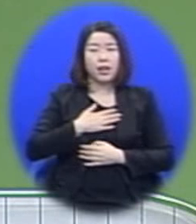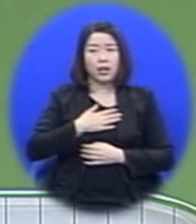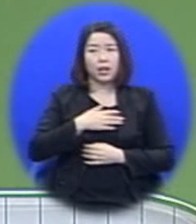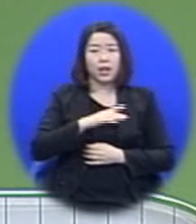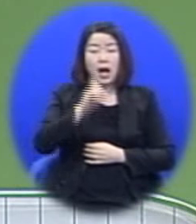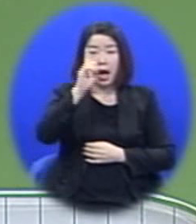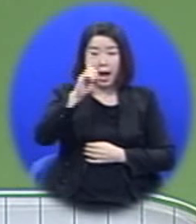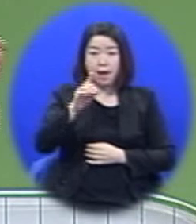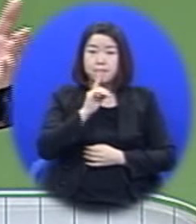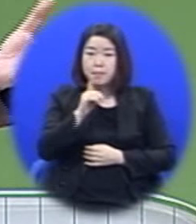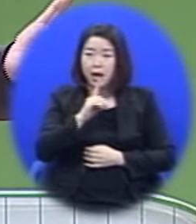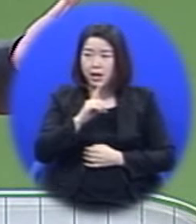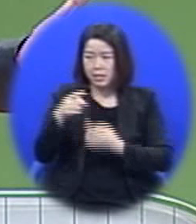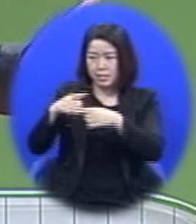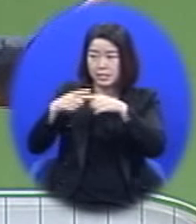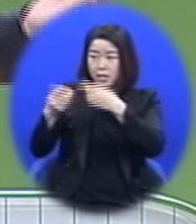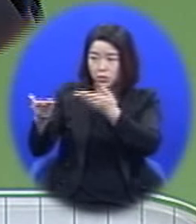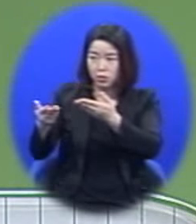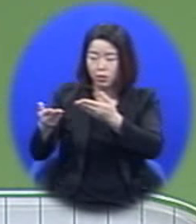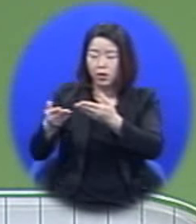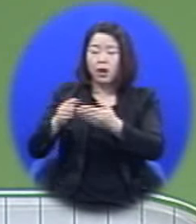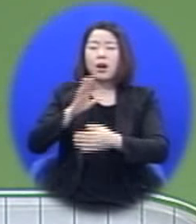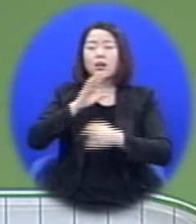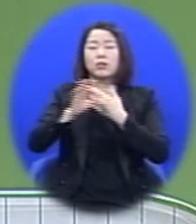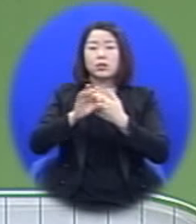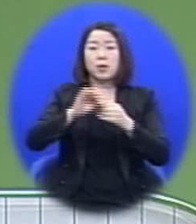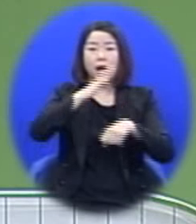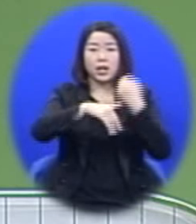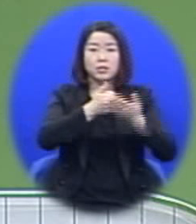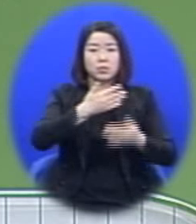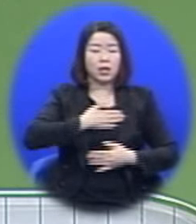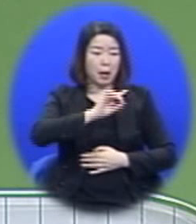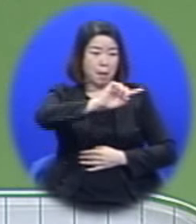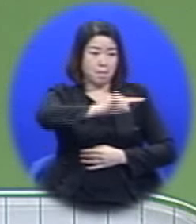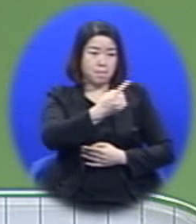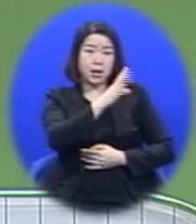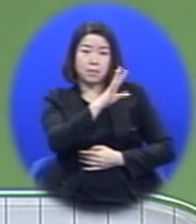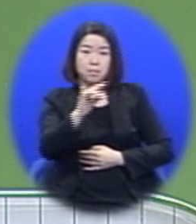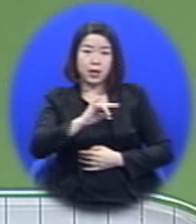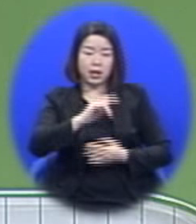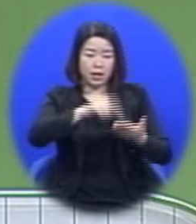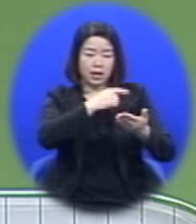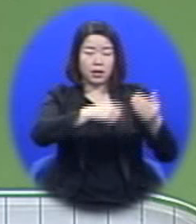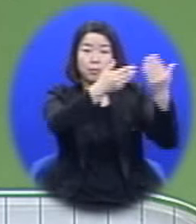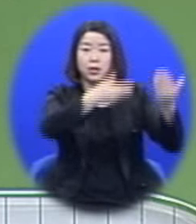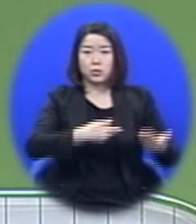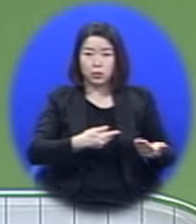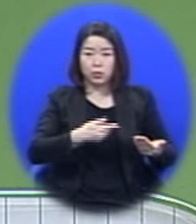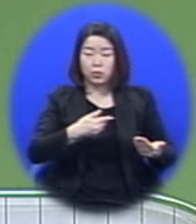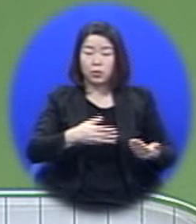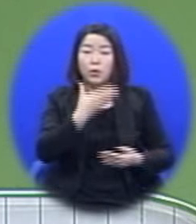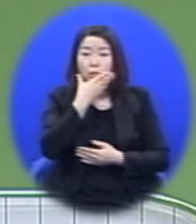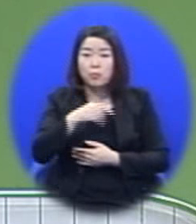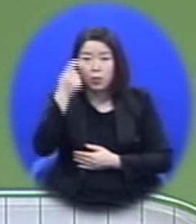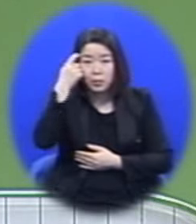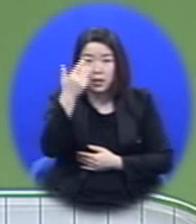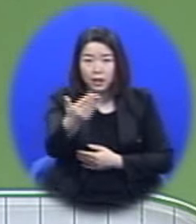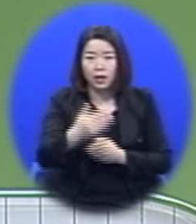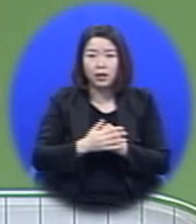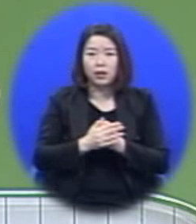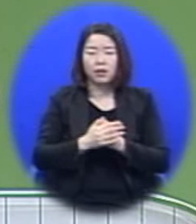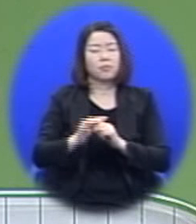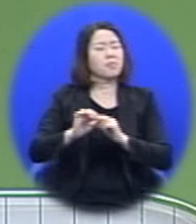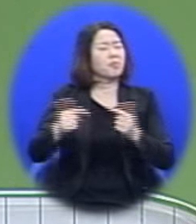한마디 비판해서 그럼 하나님은 100배로 나에게 갚아줘요. 복이죠, 그게. 이건 정말